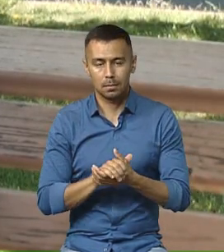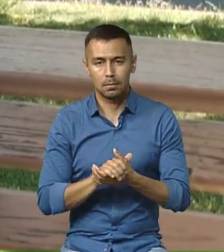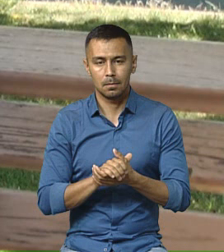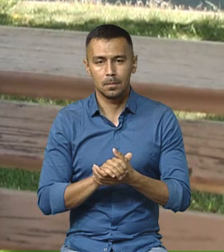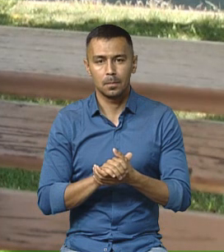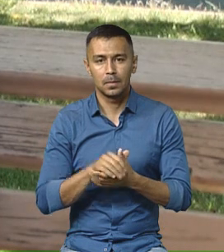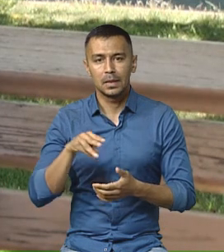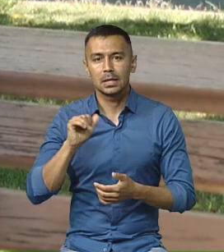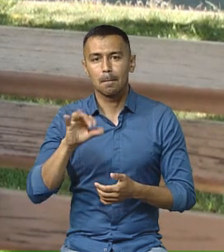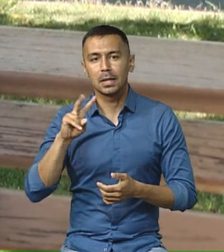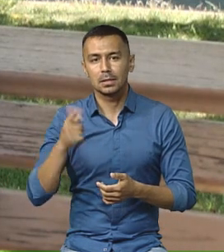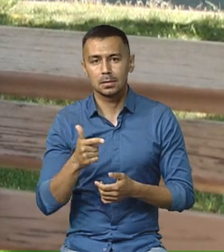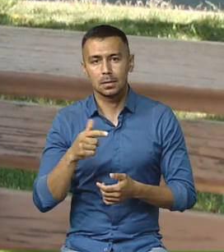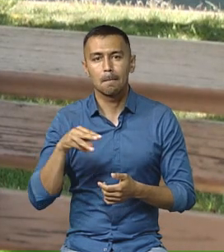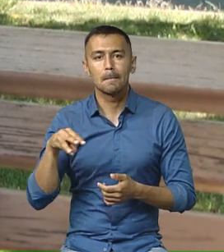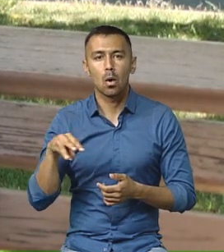Микола.